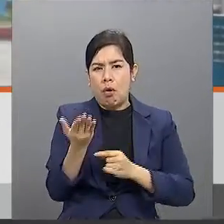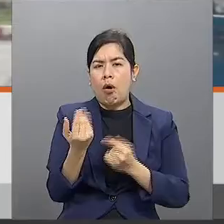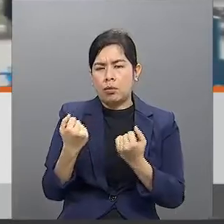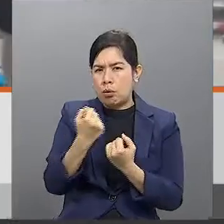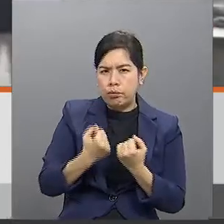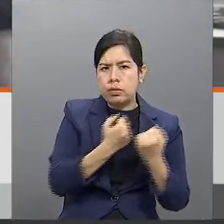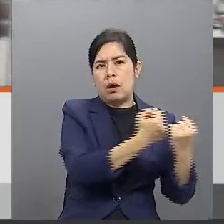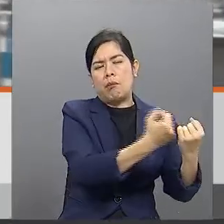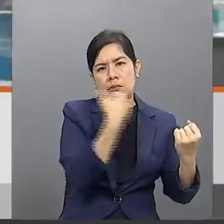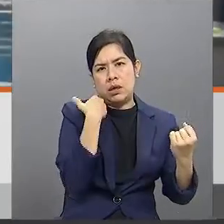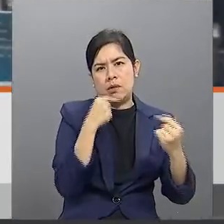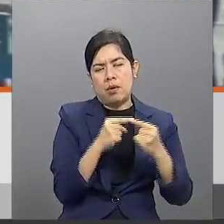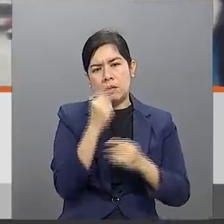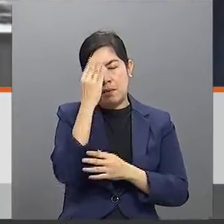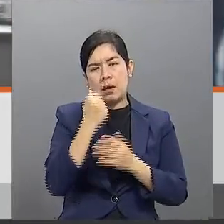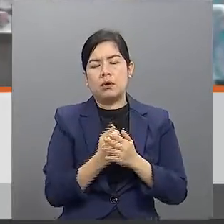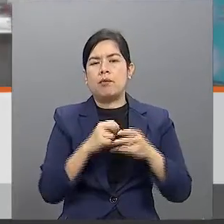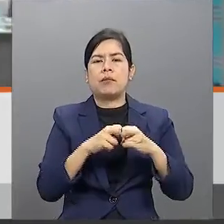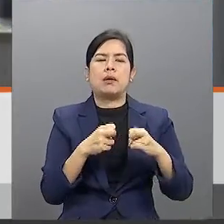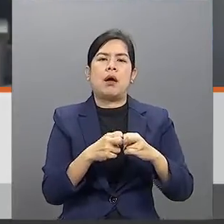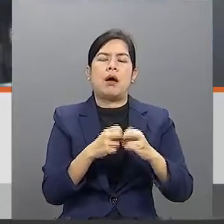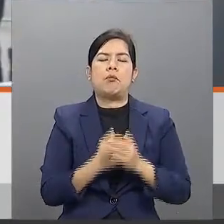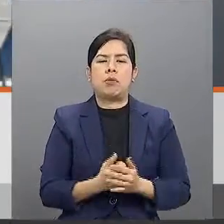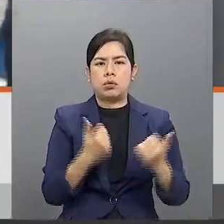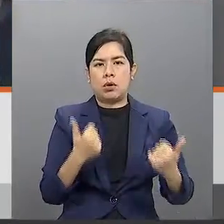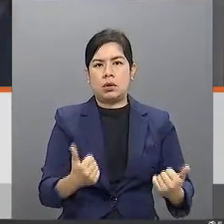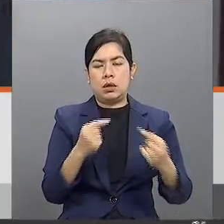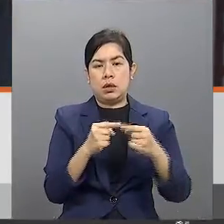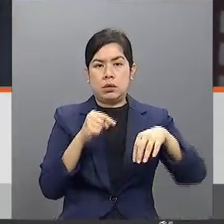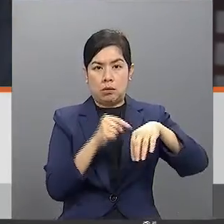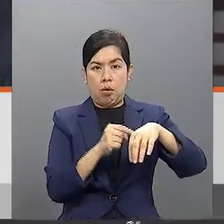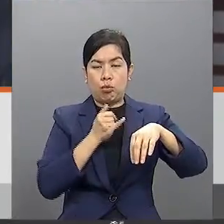ม่ได้รับการต่อทะเบียนเพราะด่านชายแดนถูกปิดมานานเกือบ1ปีแล้ว